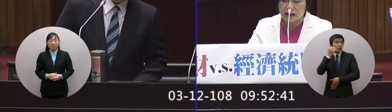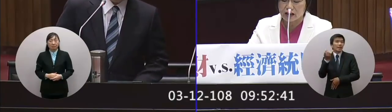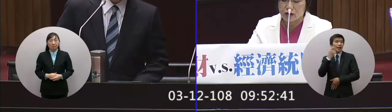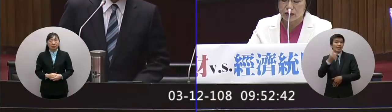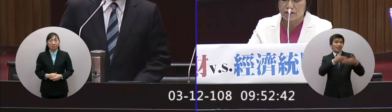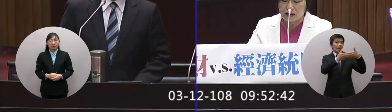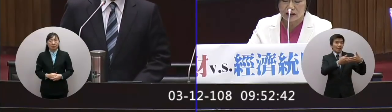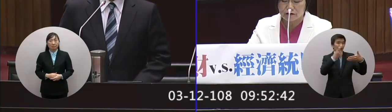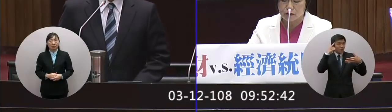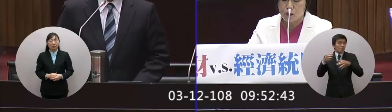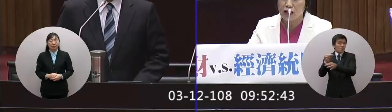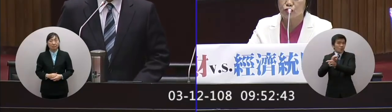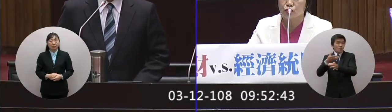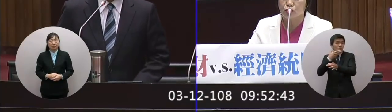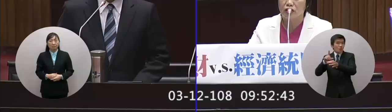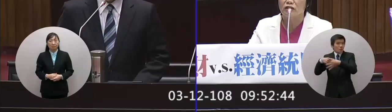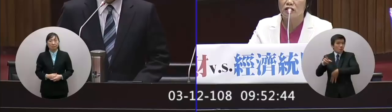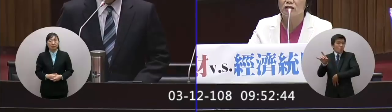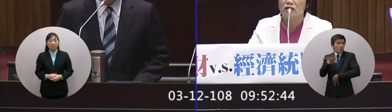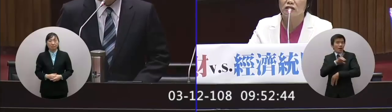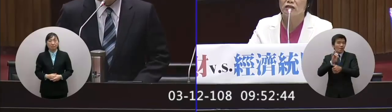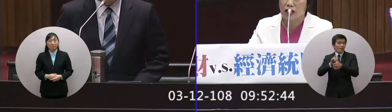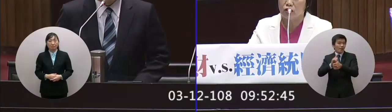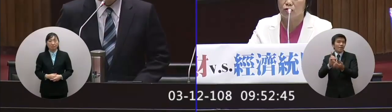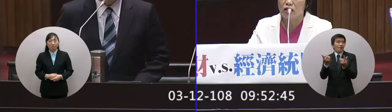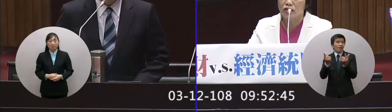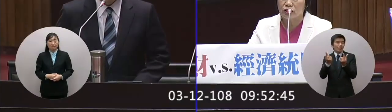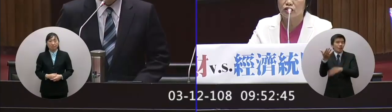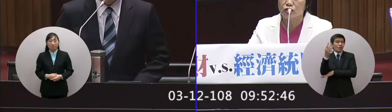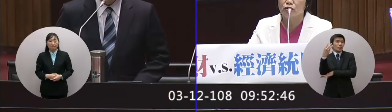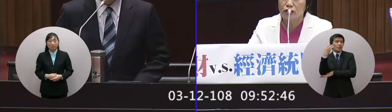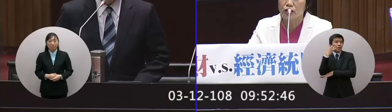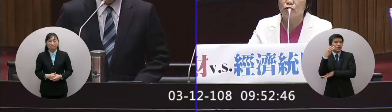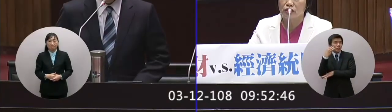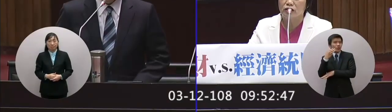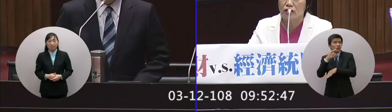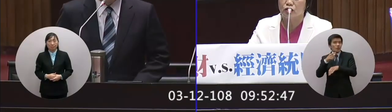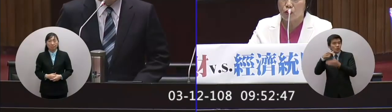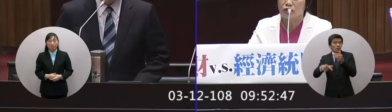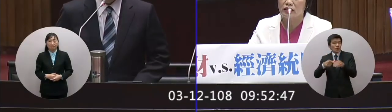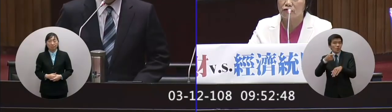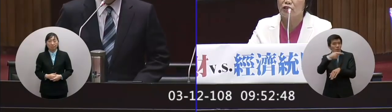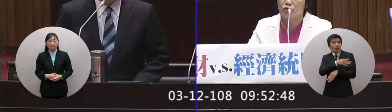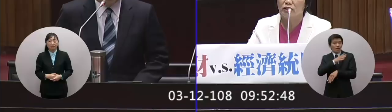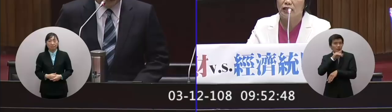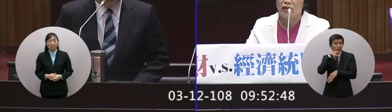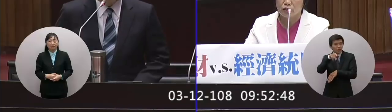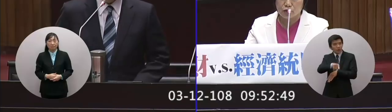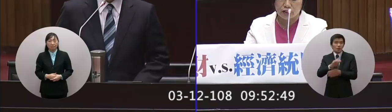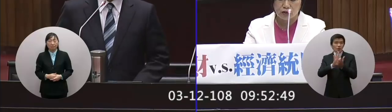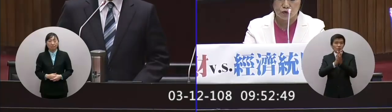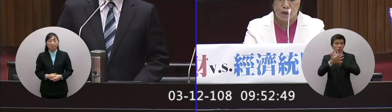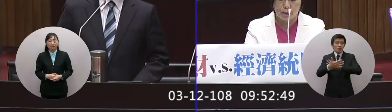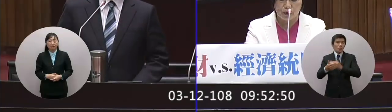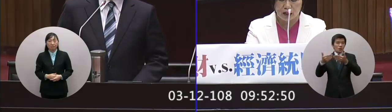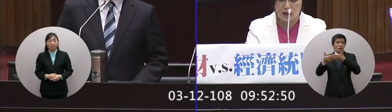益啊，来利诱地方政府换取所谓的政治性采购，其实就陷入经济统战的范畴之内。